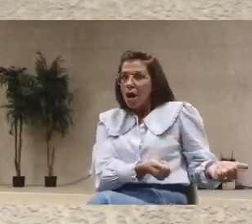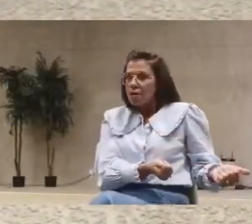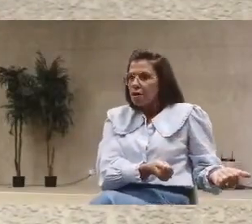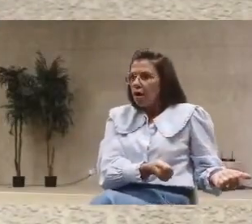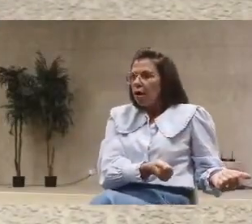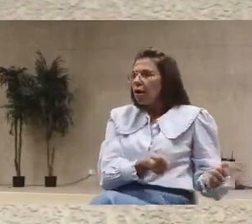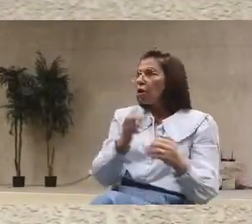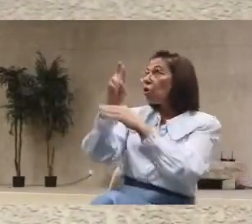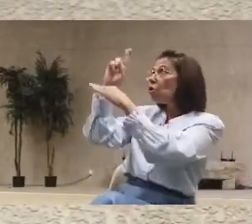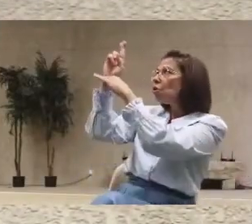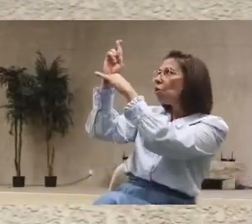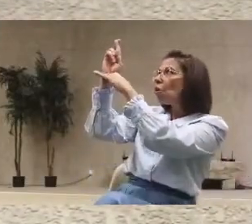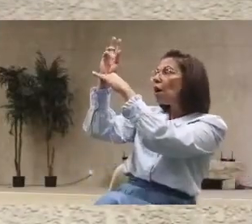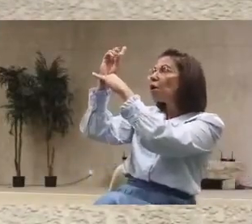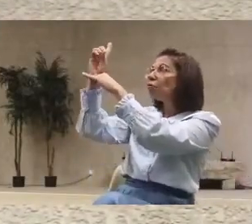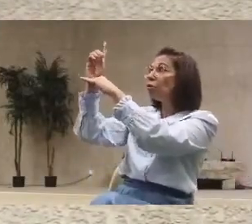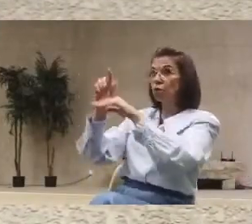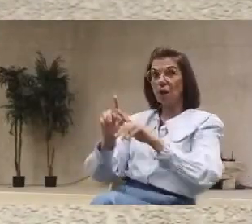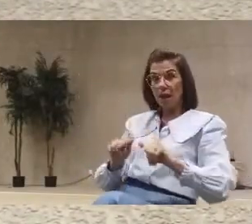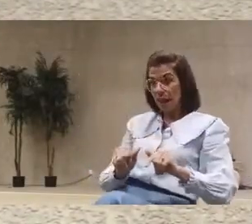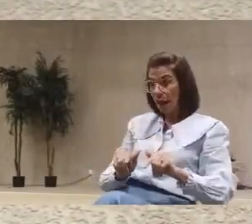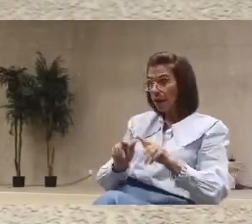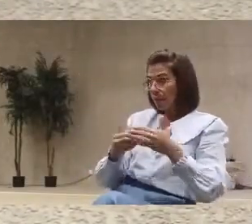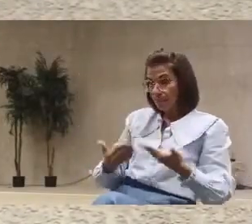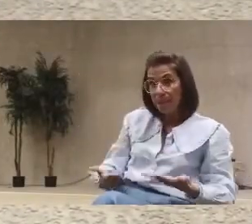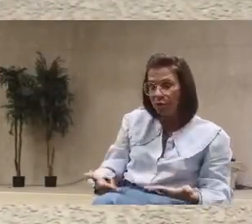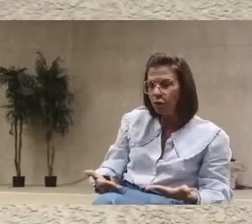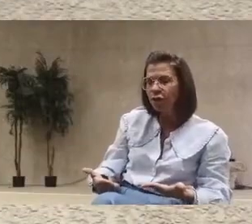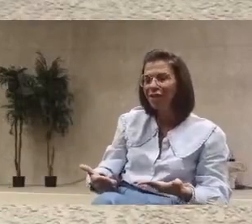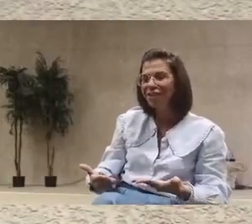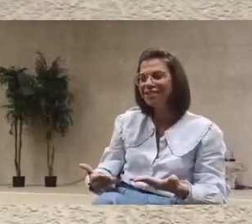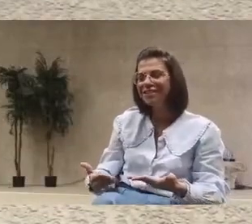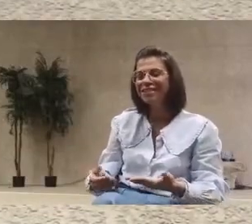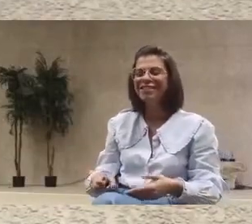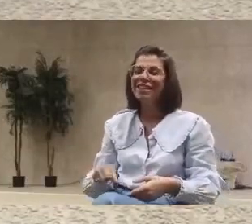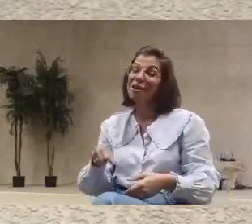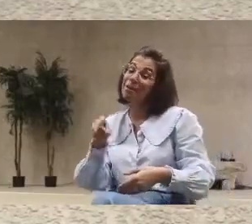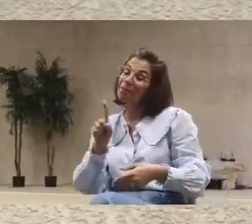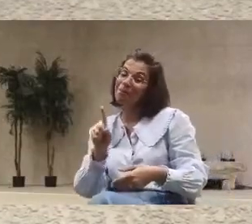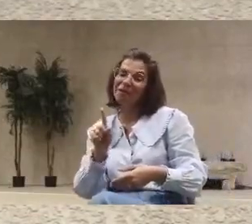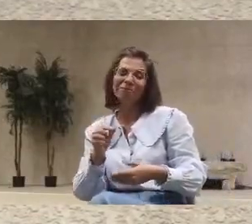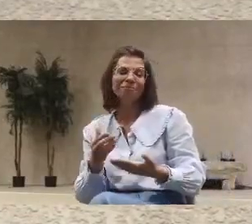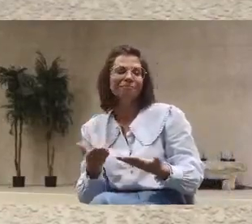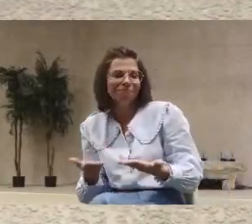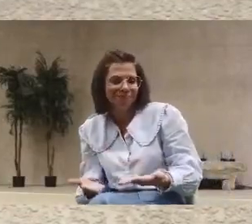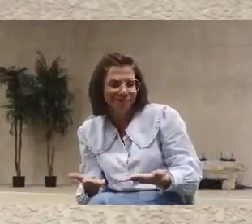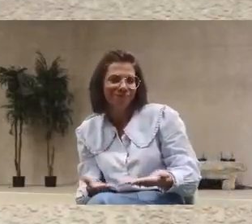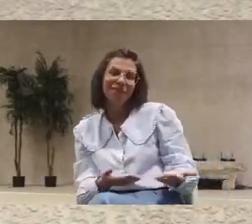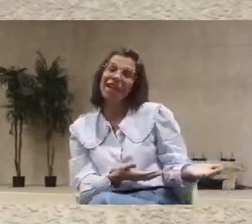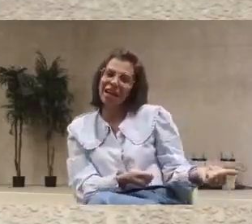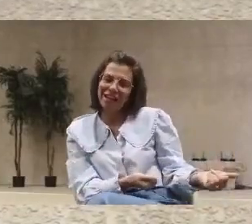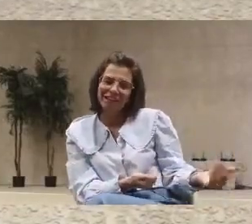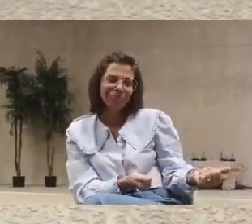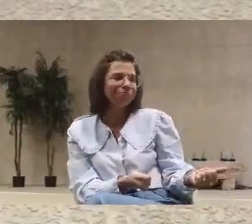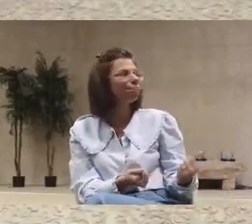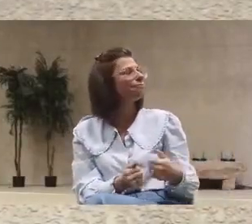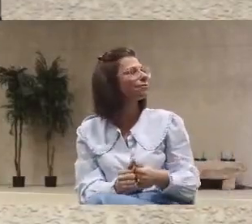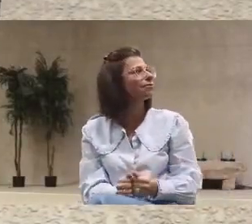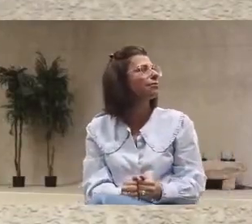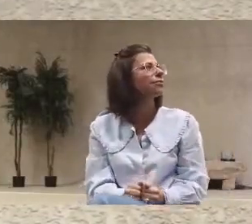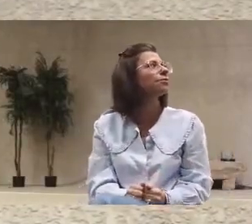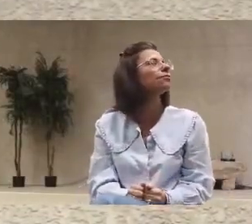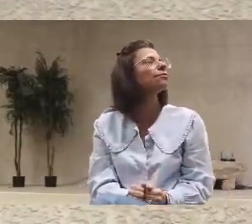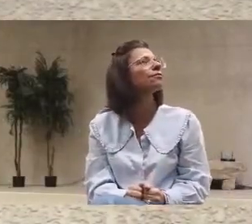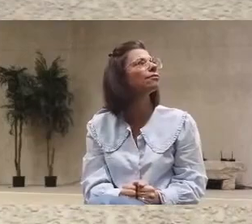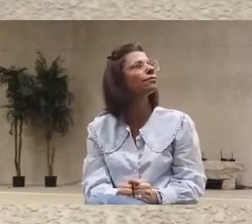le royaume de Dieu. Alors quand nous lisons notre texte de base, Romains 14,